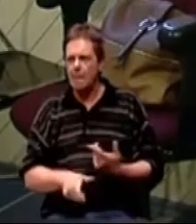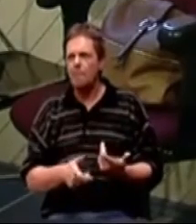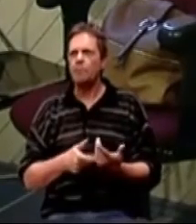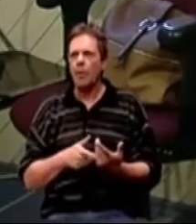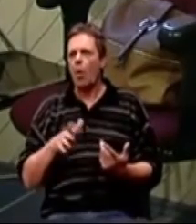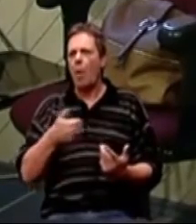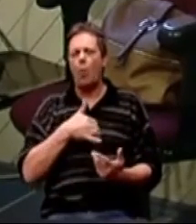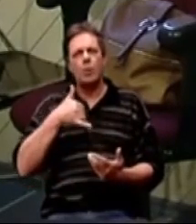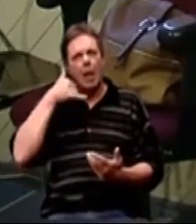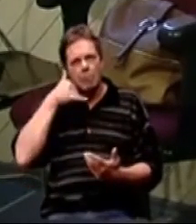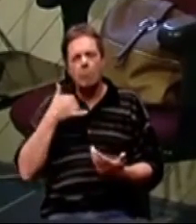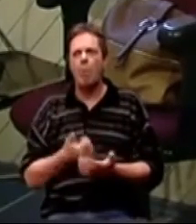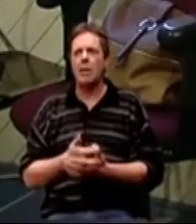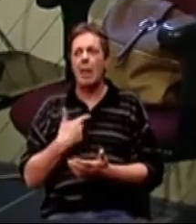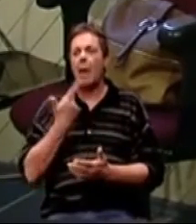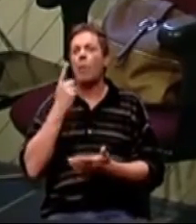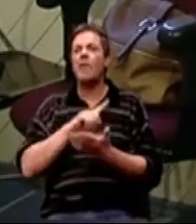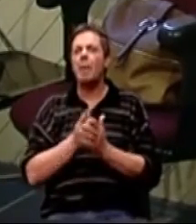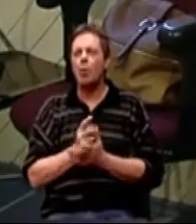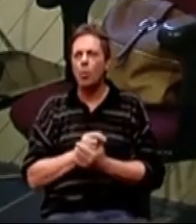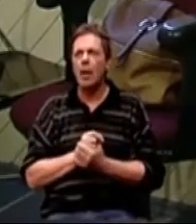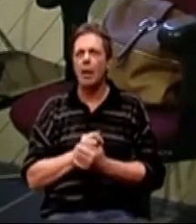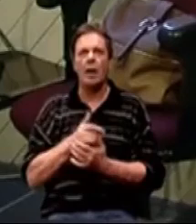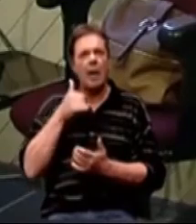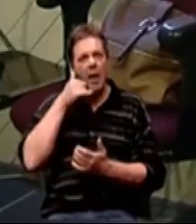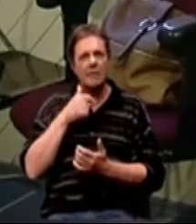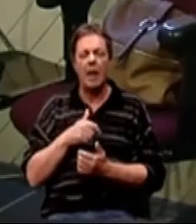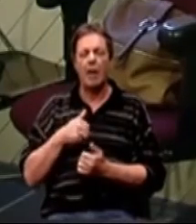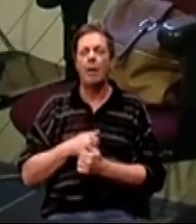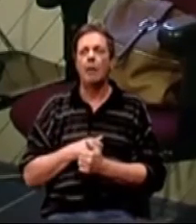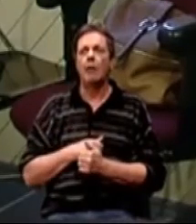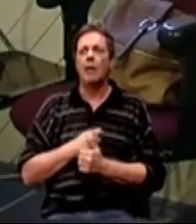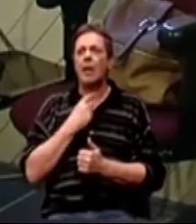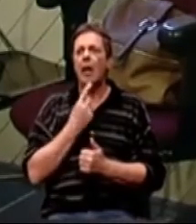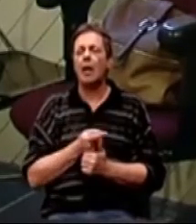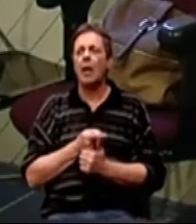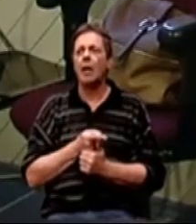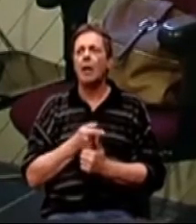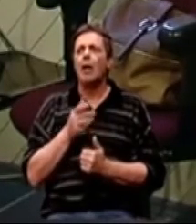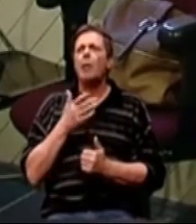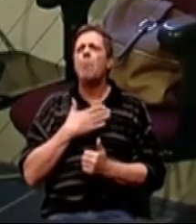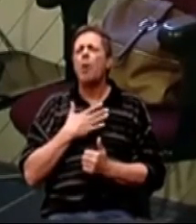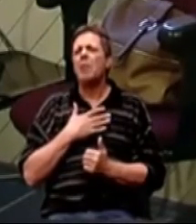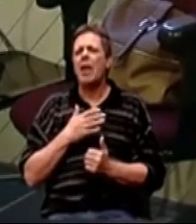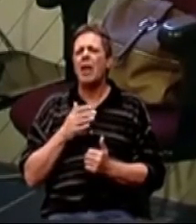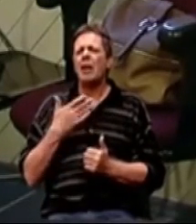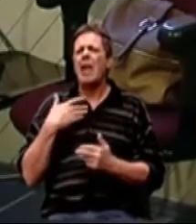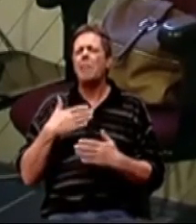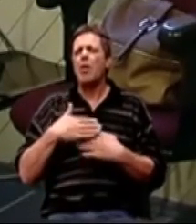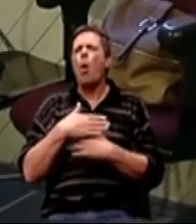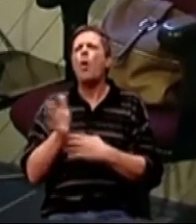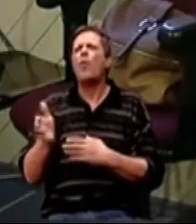uzela je mobitel sa sobom i nakon 2 minute ga je nazvala mobitelom i rekla: daj bude ljubezan, odi mi otvori